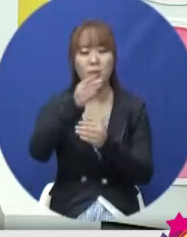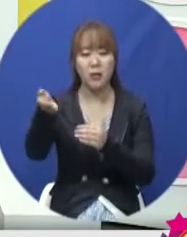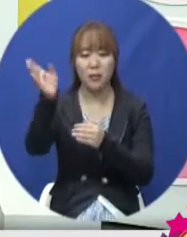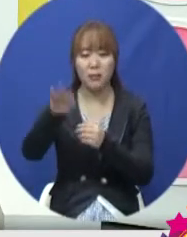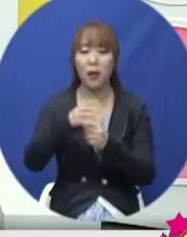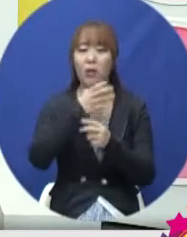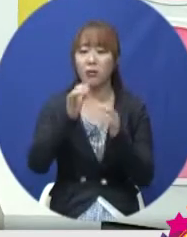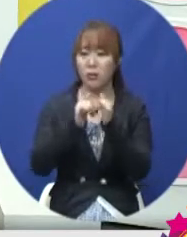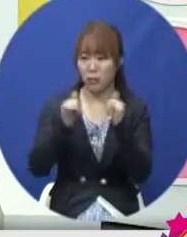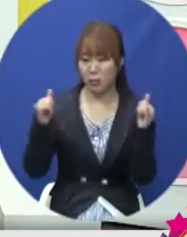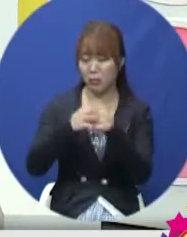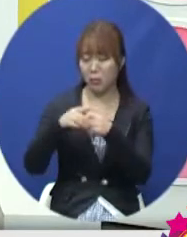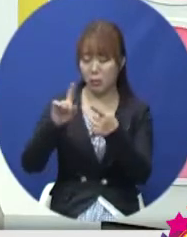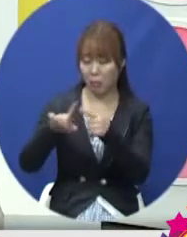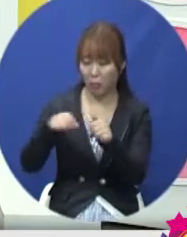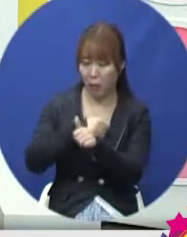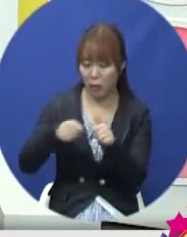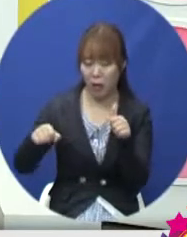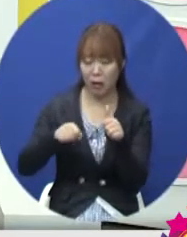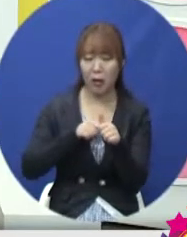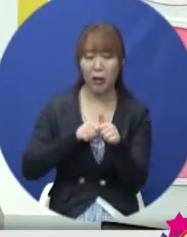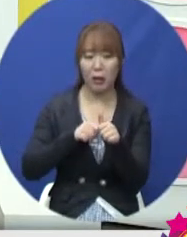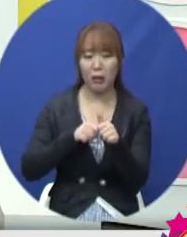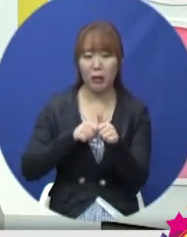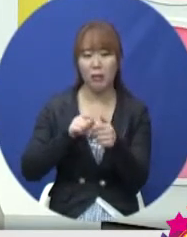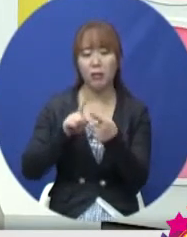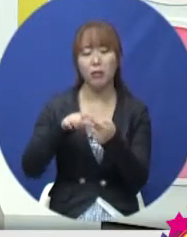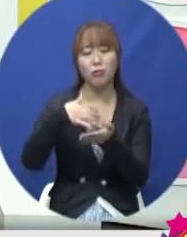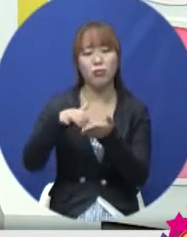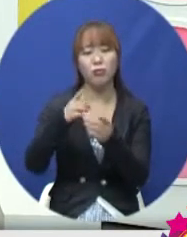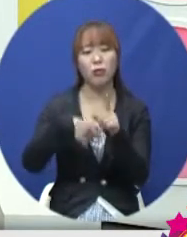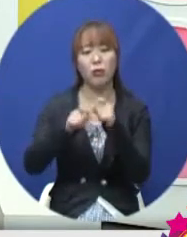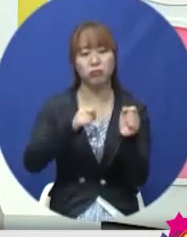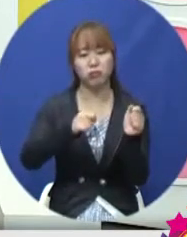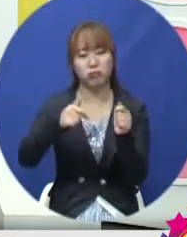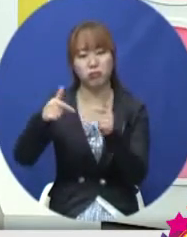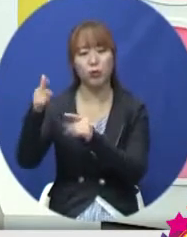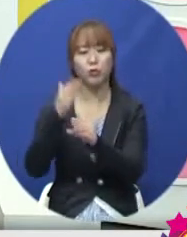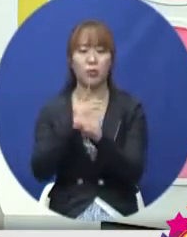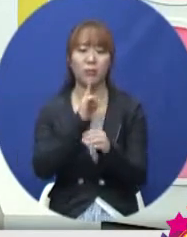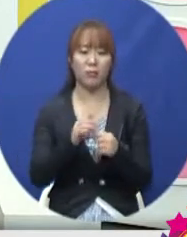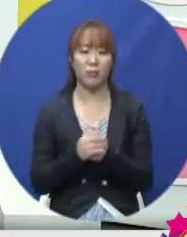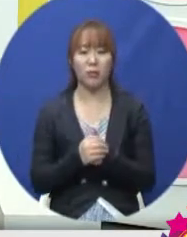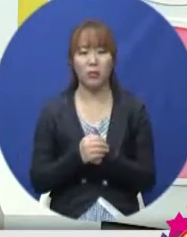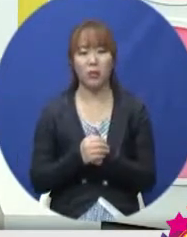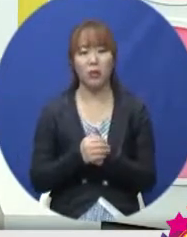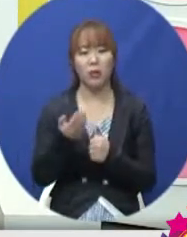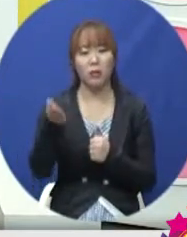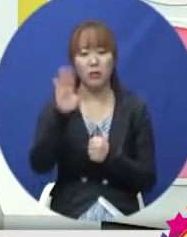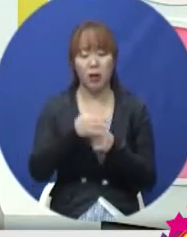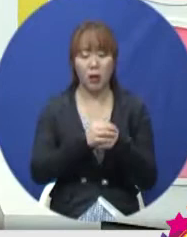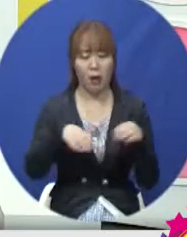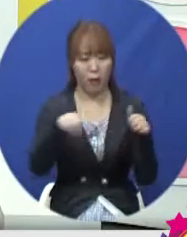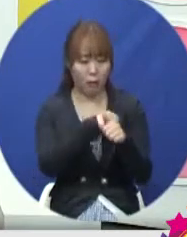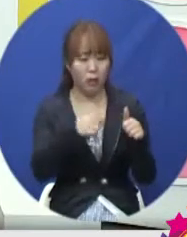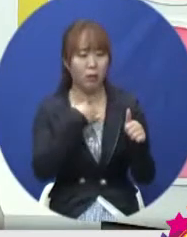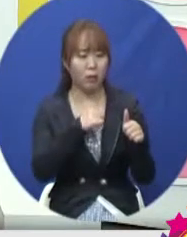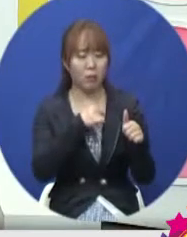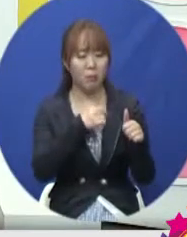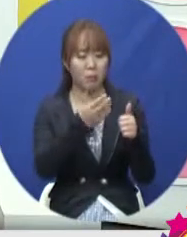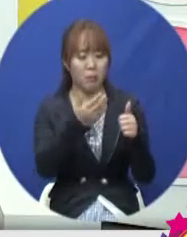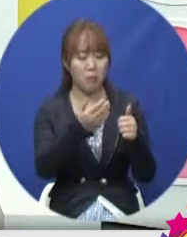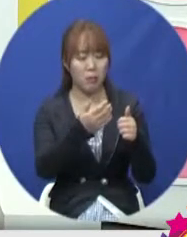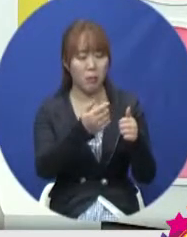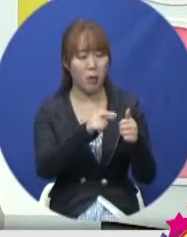이 어르신들 노인 학대 그 건수는 더 늘어나고 있다고 해요. 그런데 이 학대를 받은